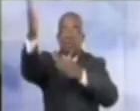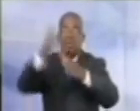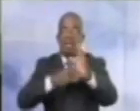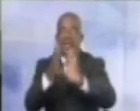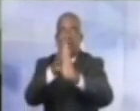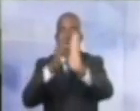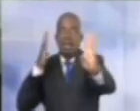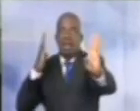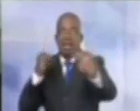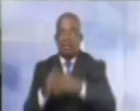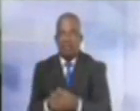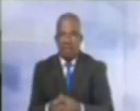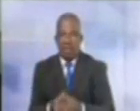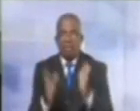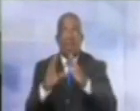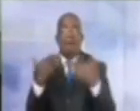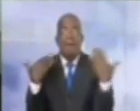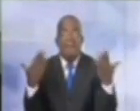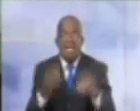les travaux